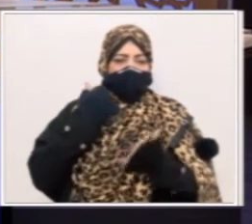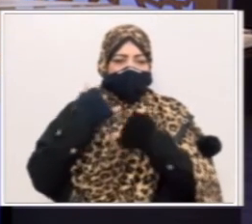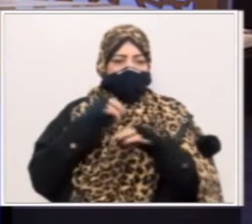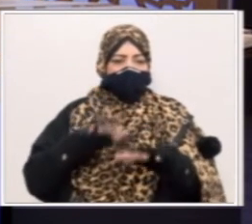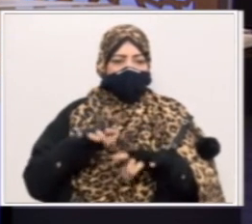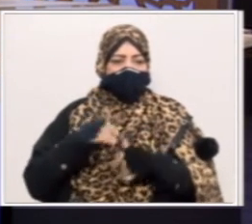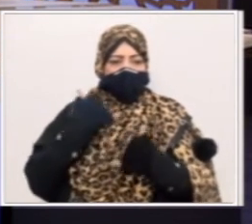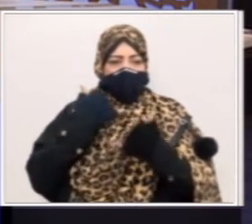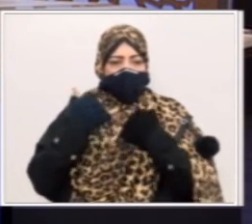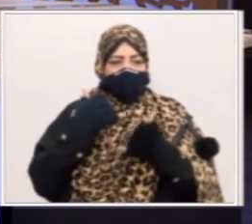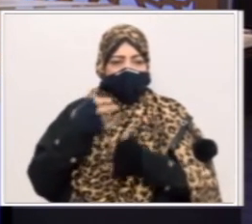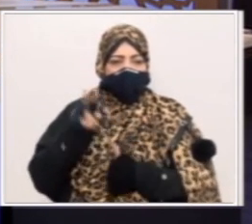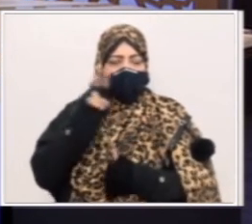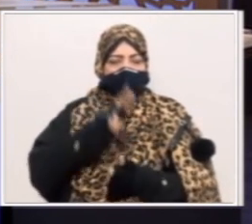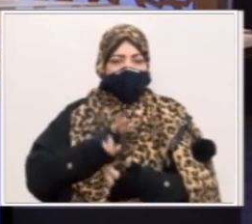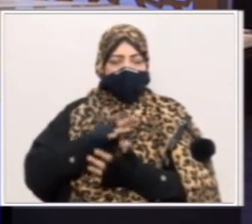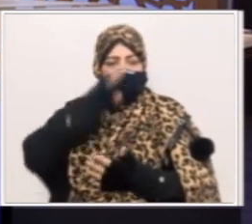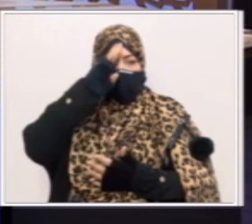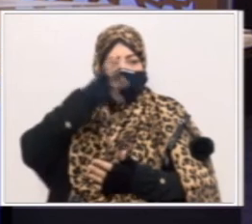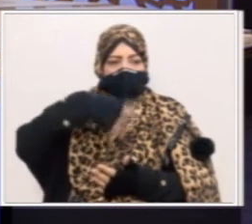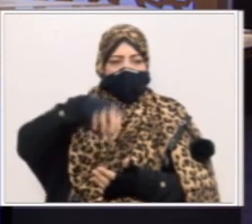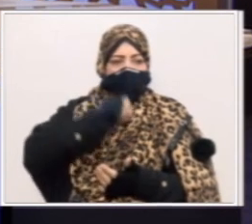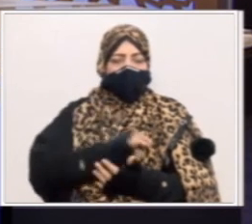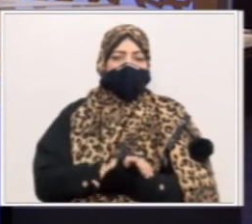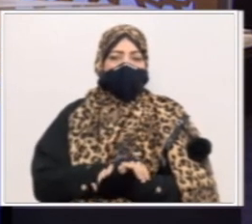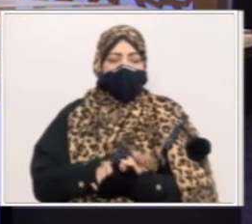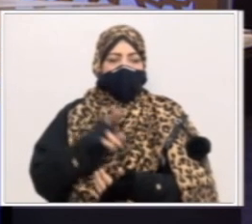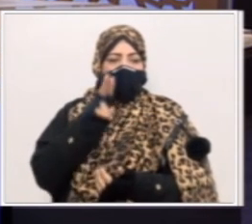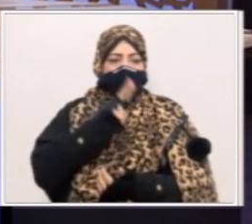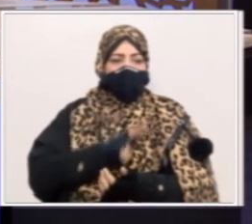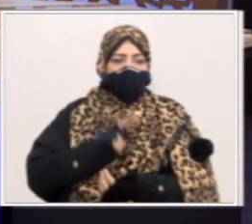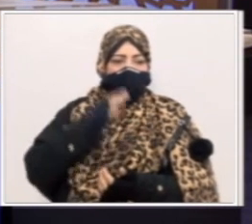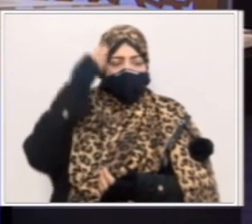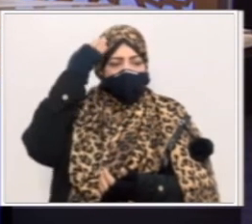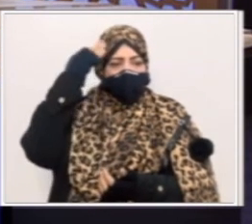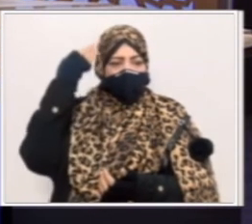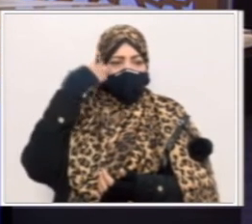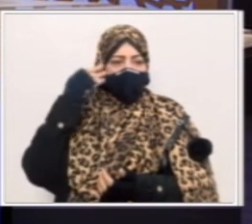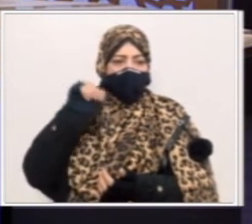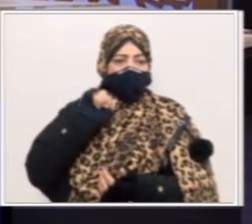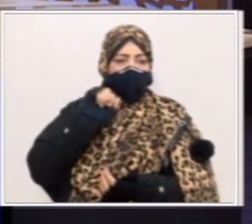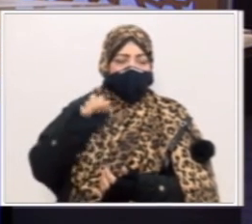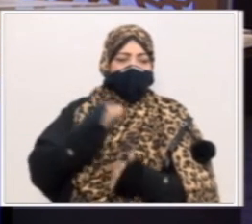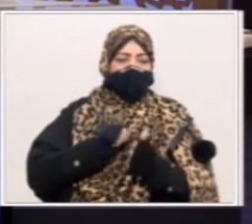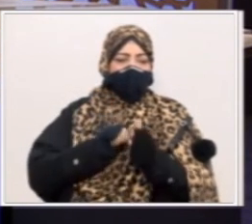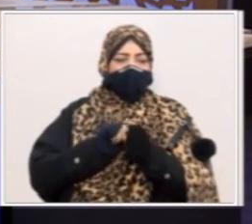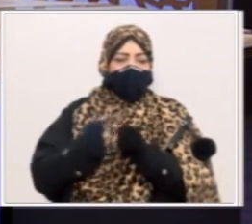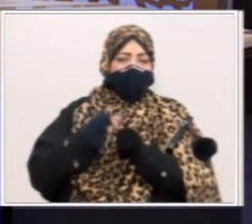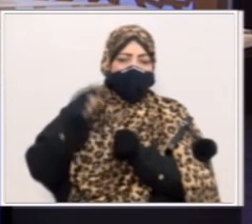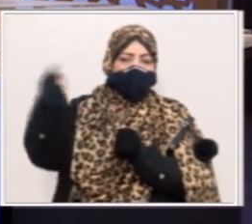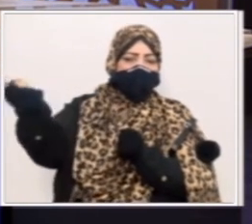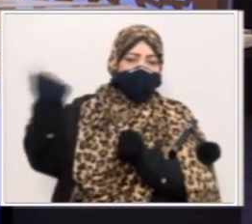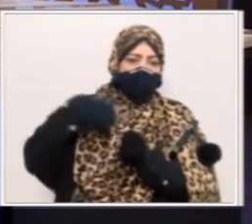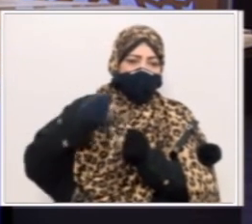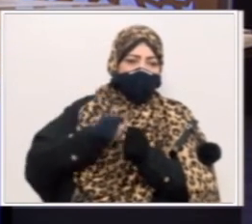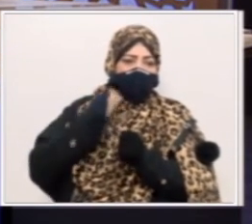حق المرأة اللي طالب الطلاق يعني نتيجة أن زوجها تزوج عليها، هل يحق لها أنها